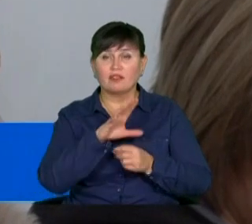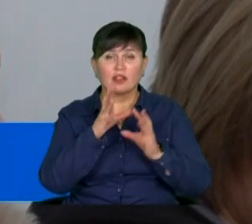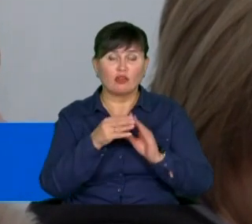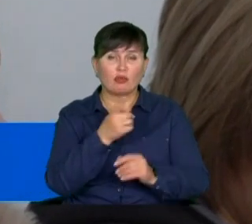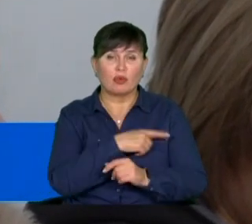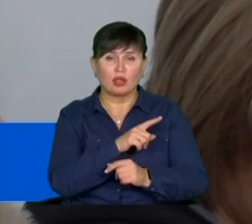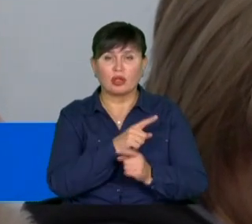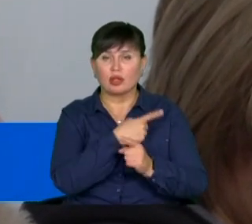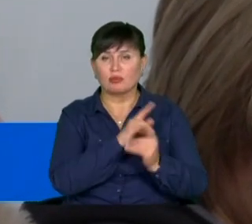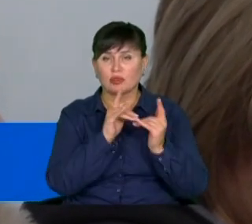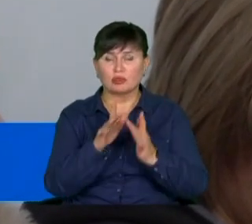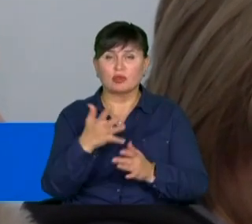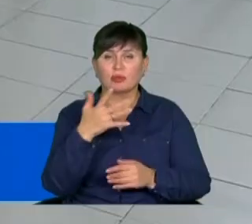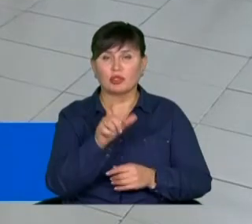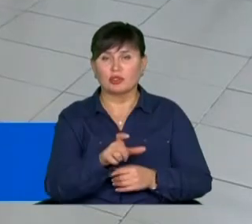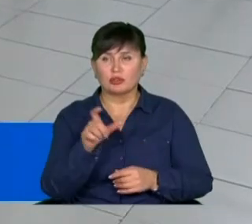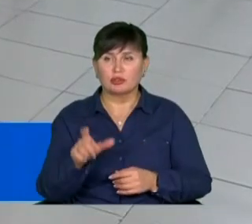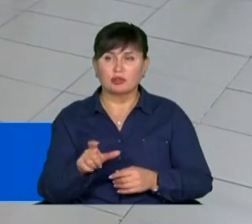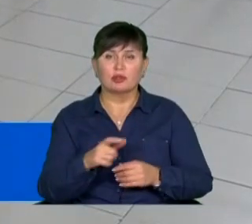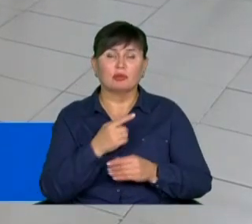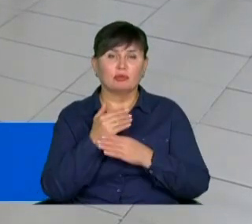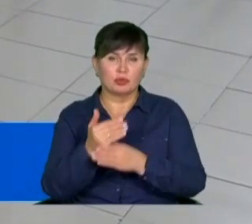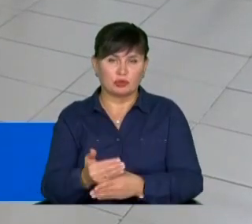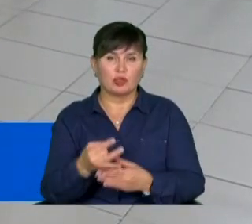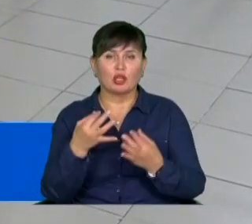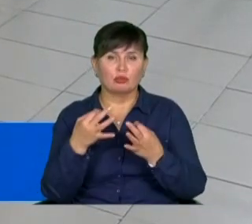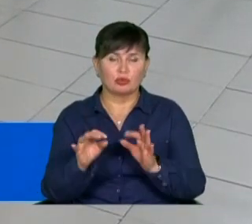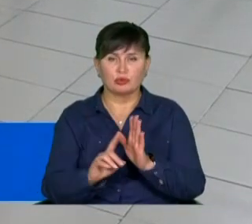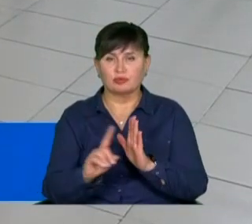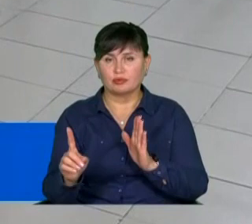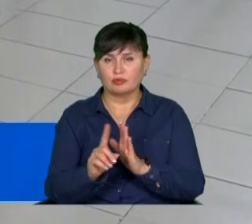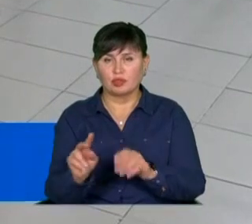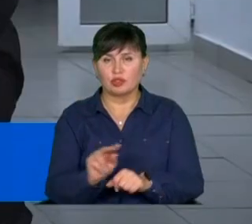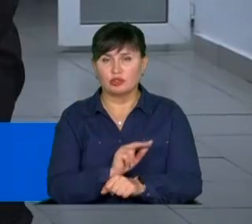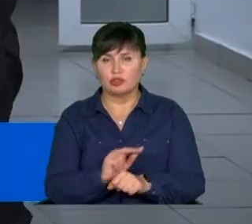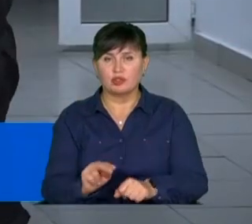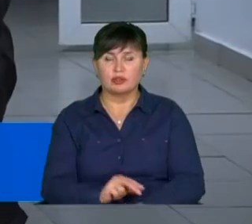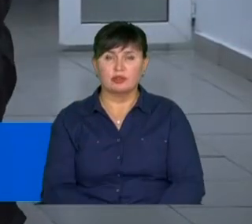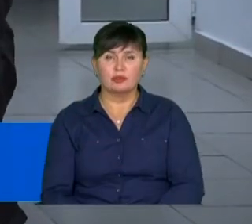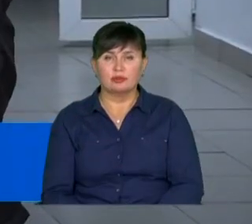больницу госпитализировали 5 человек. Им оказали медпомощь и отпустили на амбулаторное лечение.